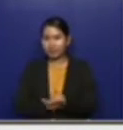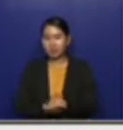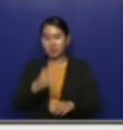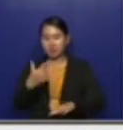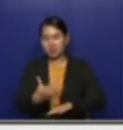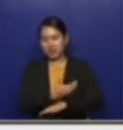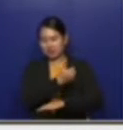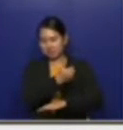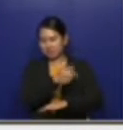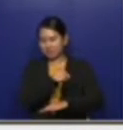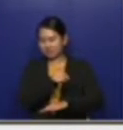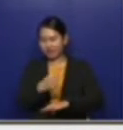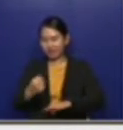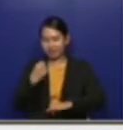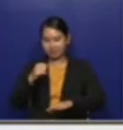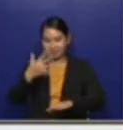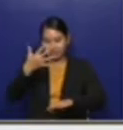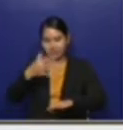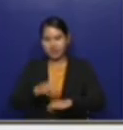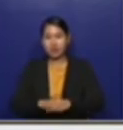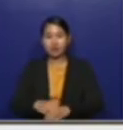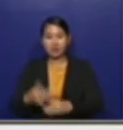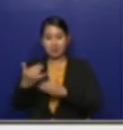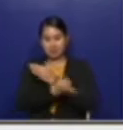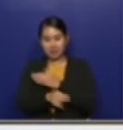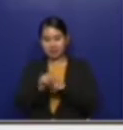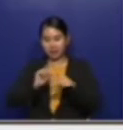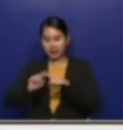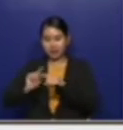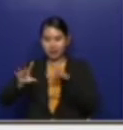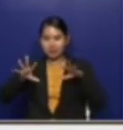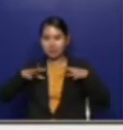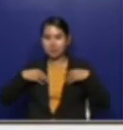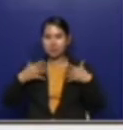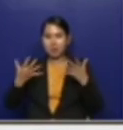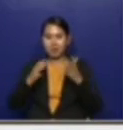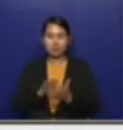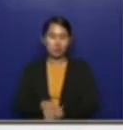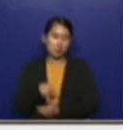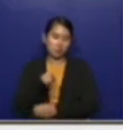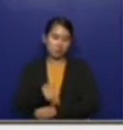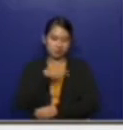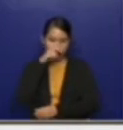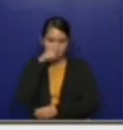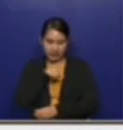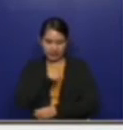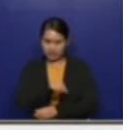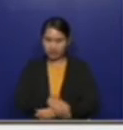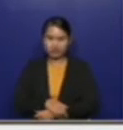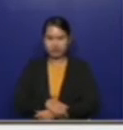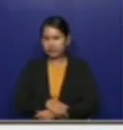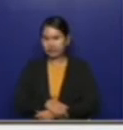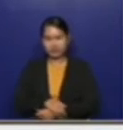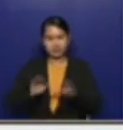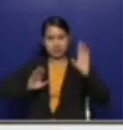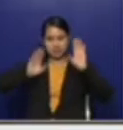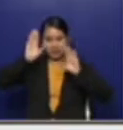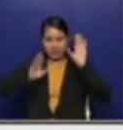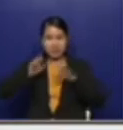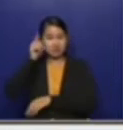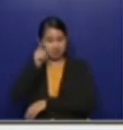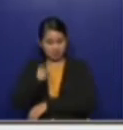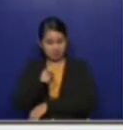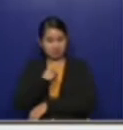ปกครองที่ต่างประเทศเขาไม่ยอมรับเขาไม่เชื่อมั่นว่าเป็นประชาธิปไตยที่แท้จ